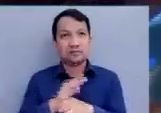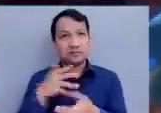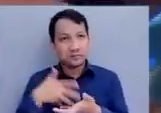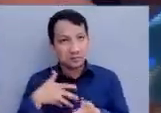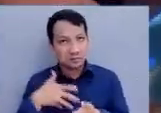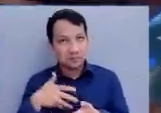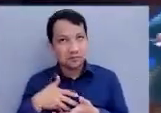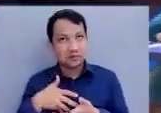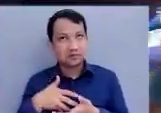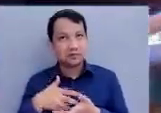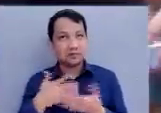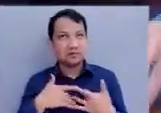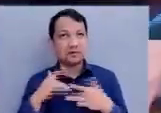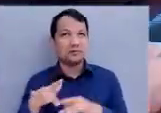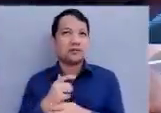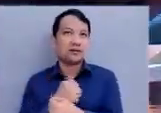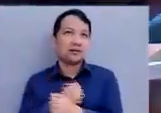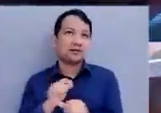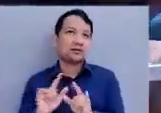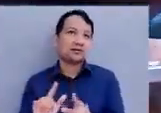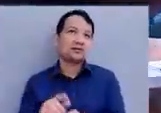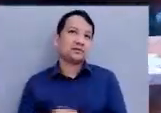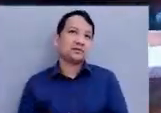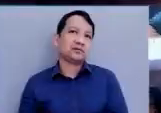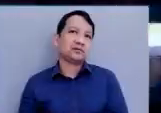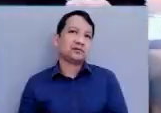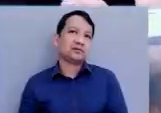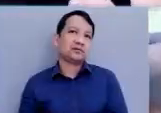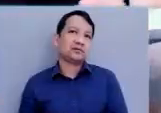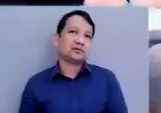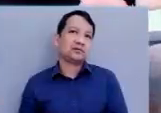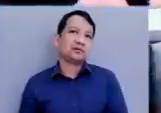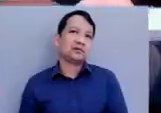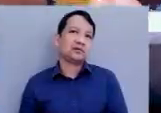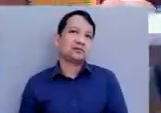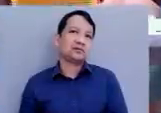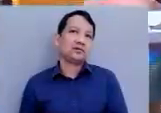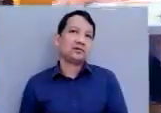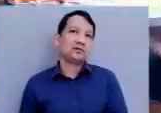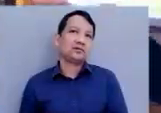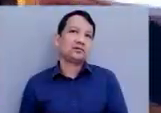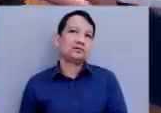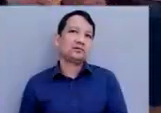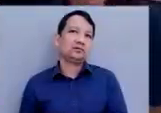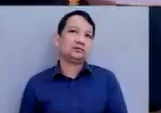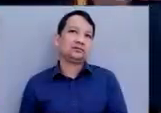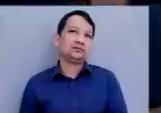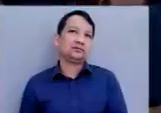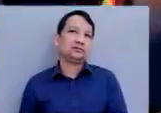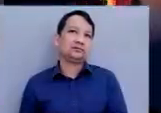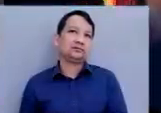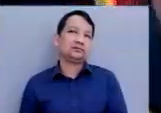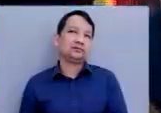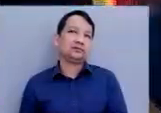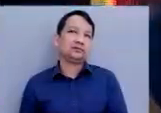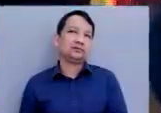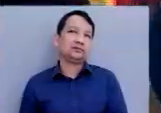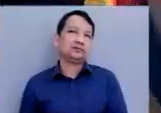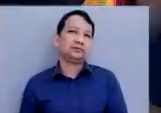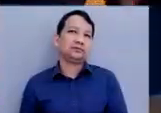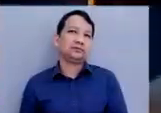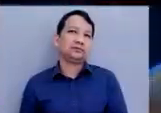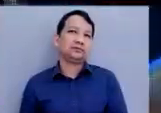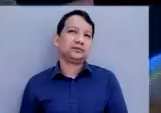at kailangan may pason tayo rito Paano niyo pinag-aralan nito bali Ano po ung yung pinag-aralan po namin ito